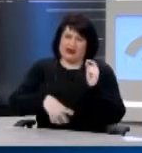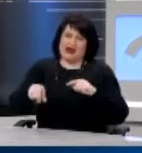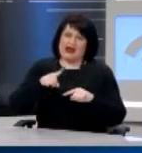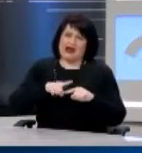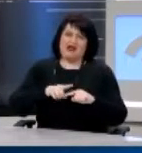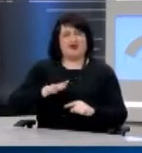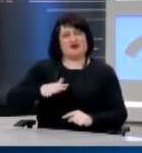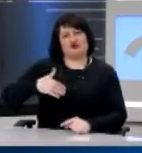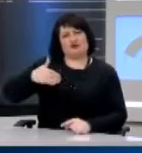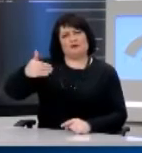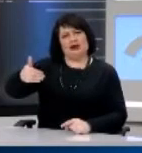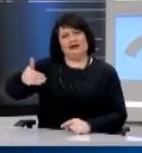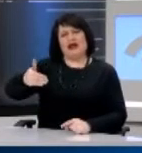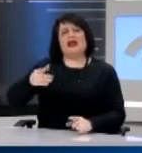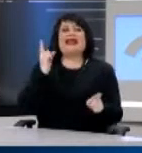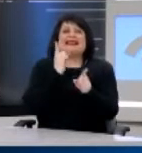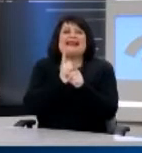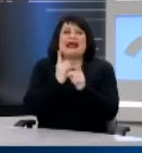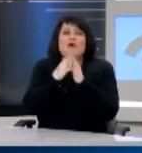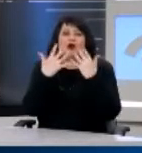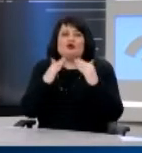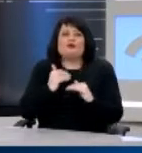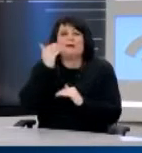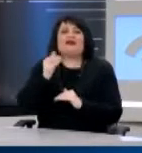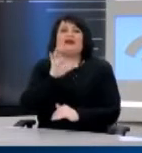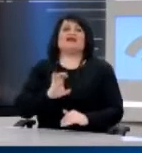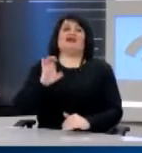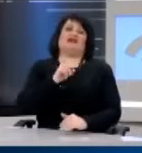ίσως λίγο αργότερα, αλλά κυρίως στην Ευρώπη μετά τον πόλεμο.